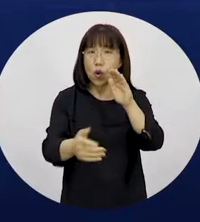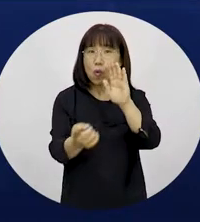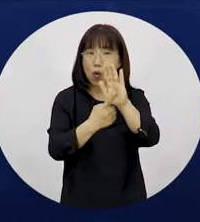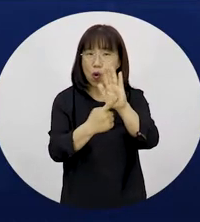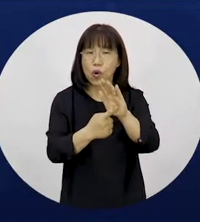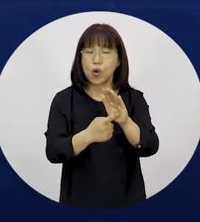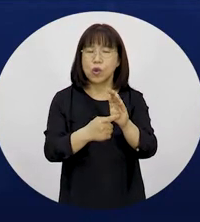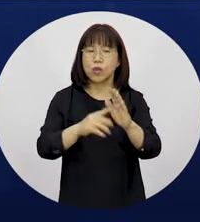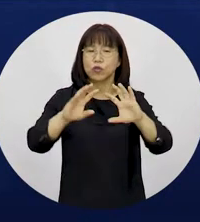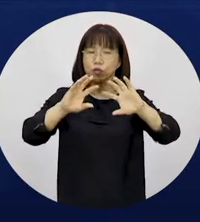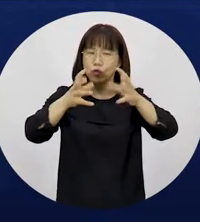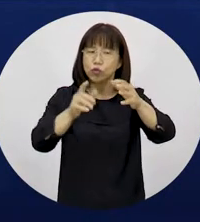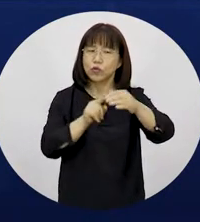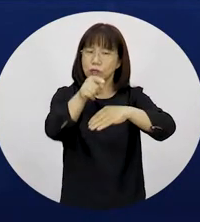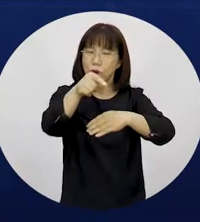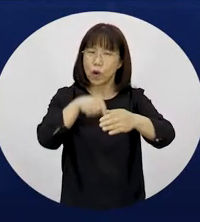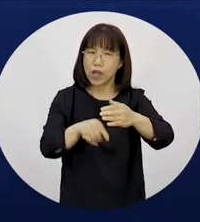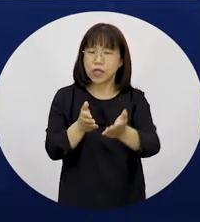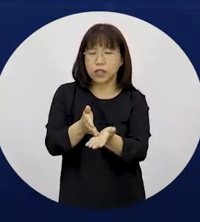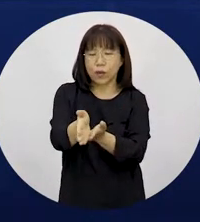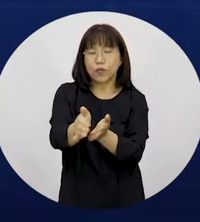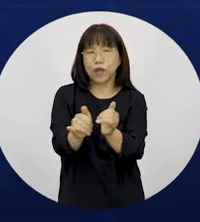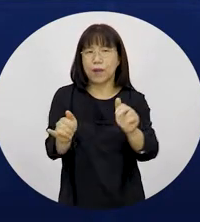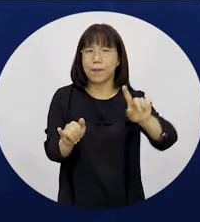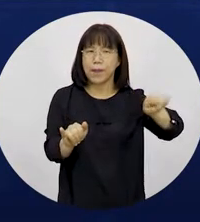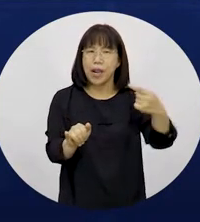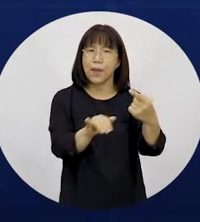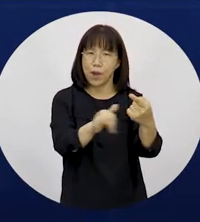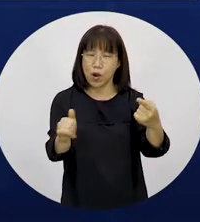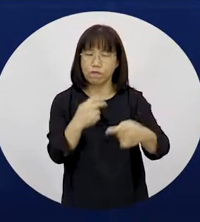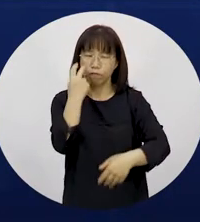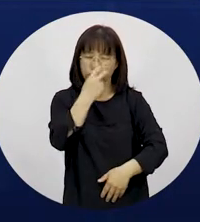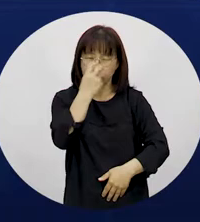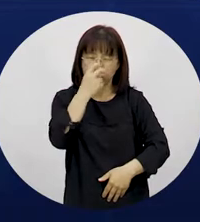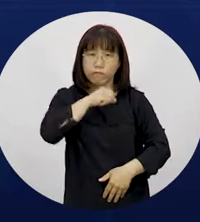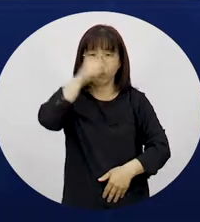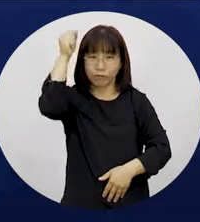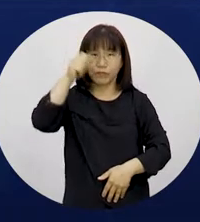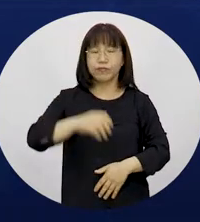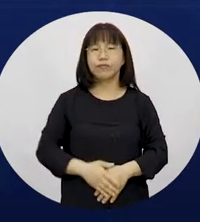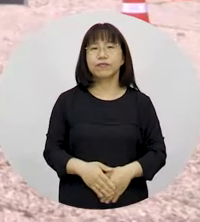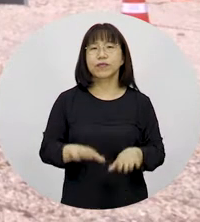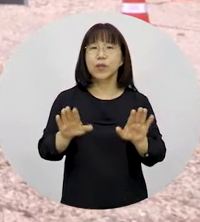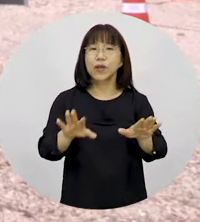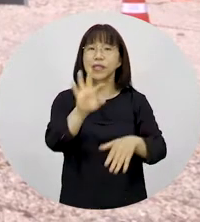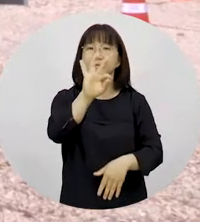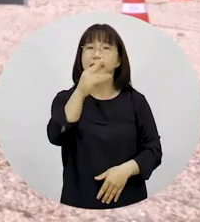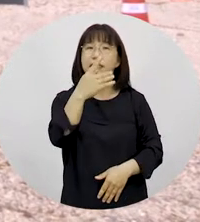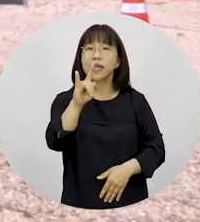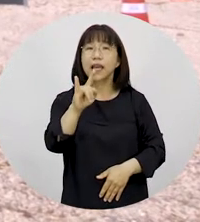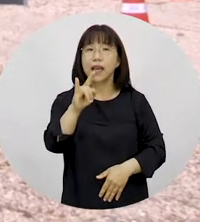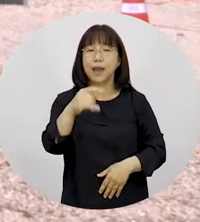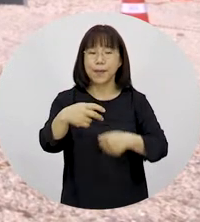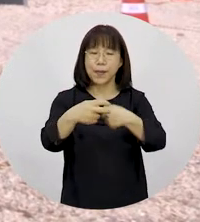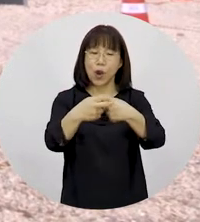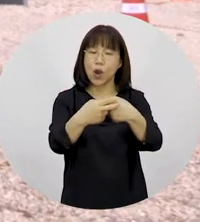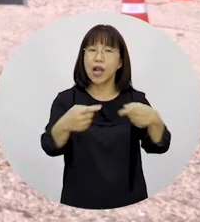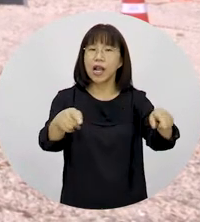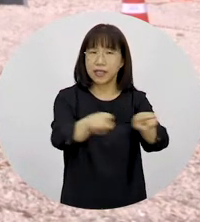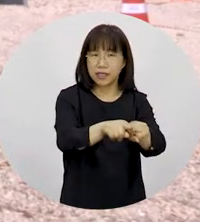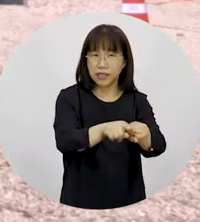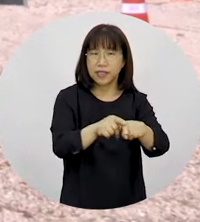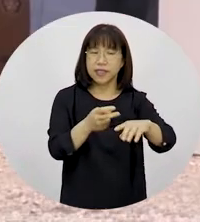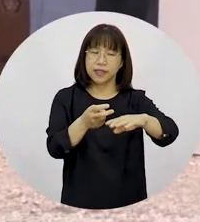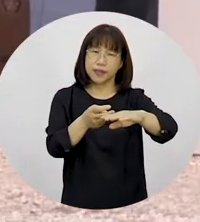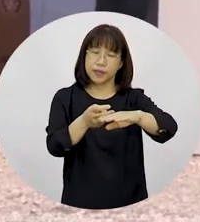공모 대회로 국내외 전문가 100여명이 심사에 수상자를 선정했습니다 강소 군은 2대 서울 병원과의